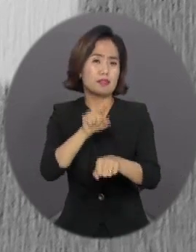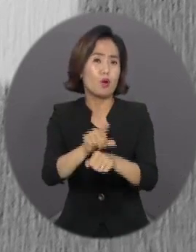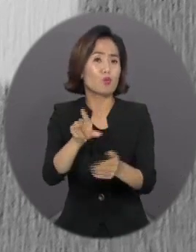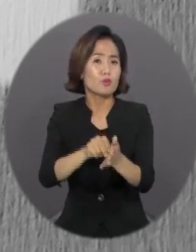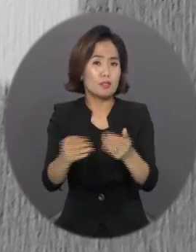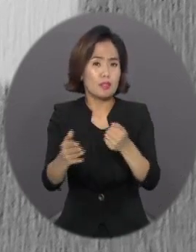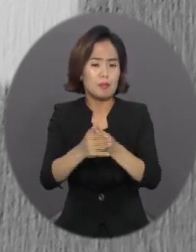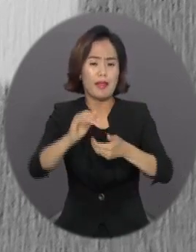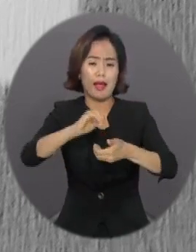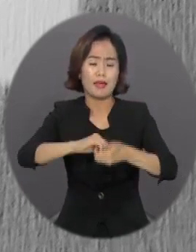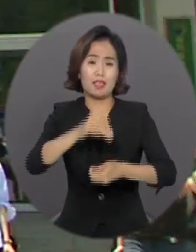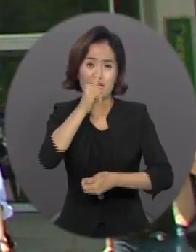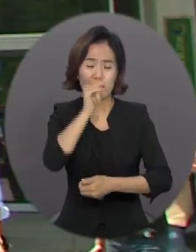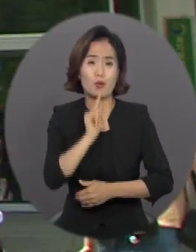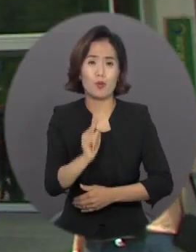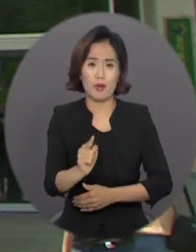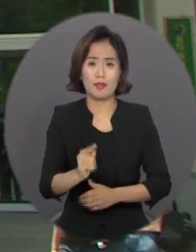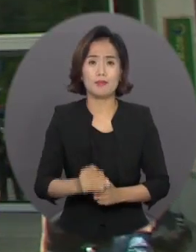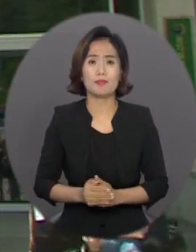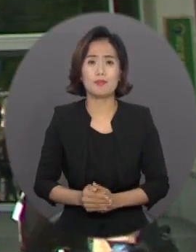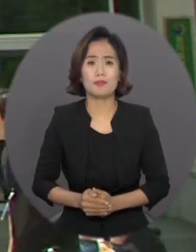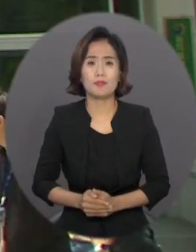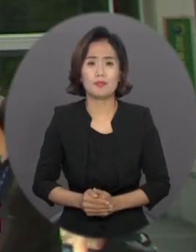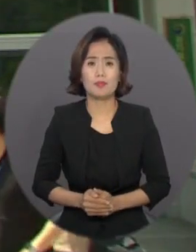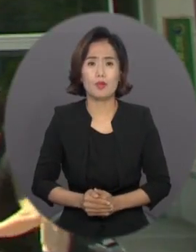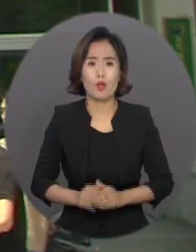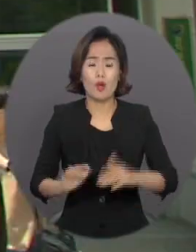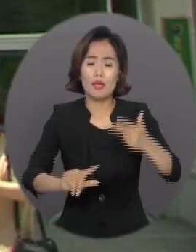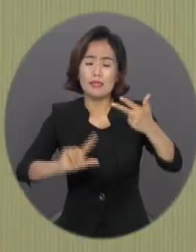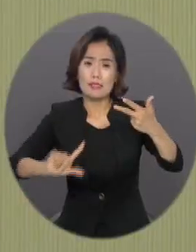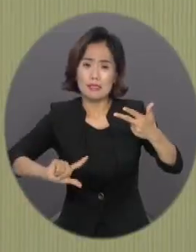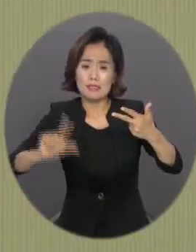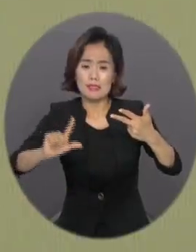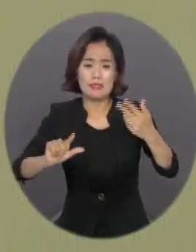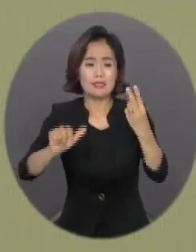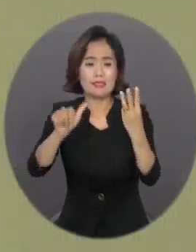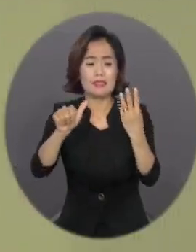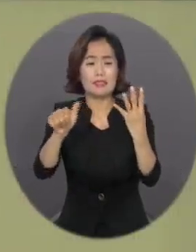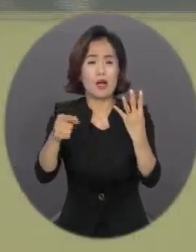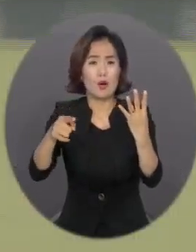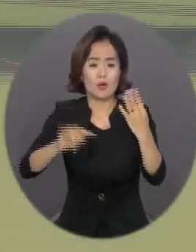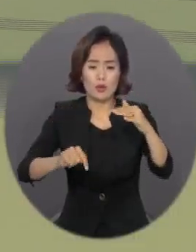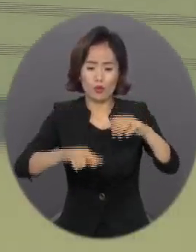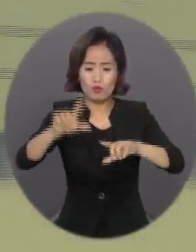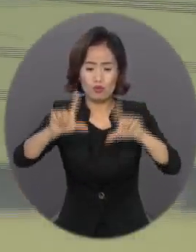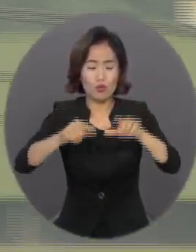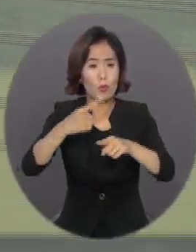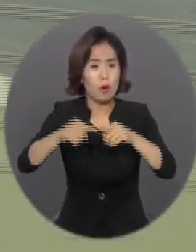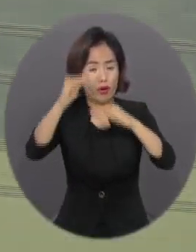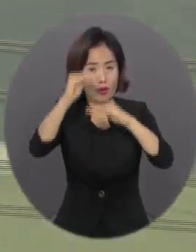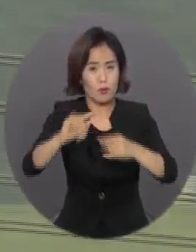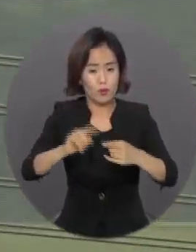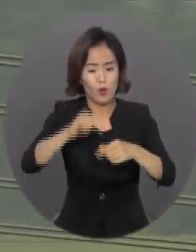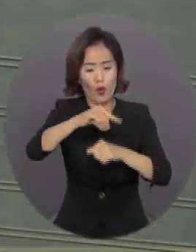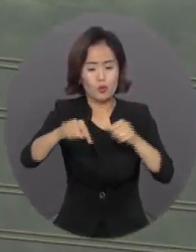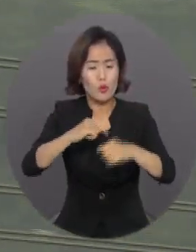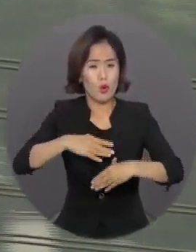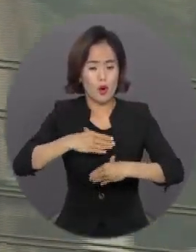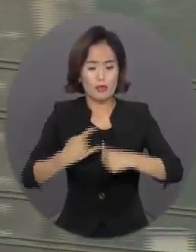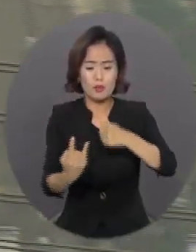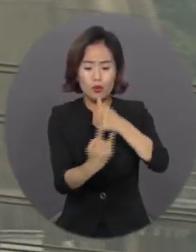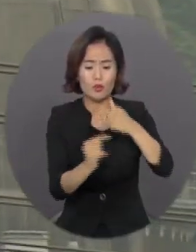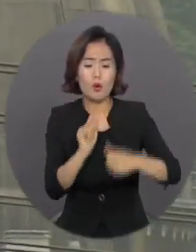문제로 한계가 있다고 밝혔습니다. 오는 7일 한빛 4호기 구조 건전성 평가 내용이